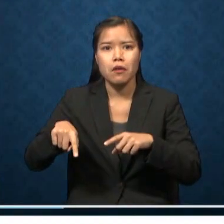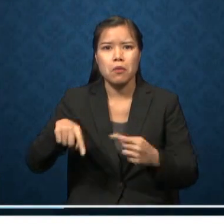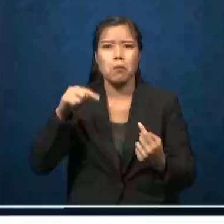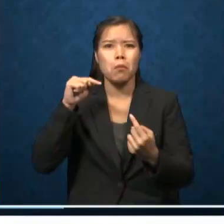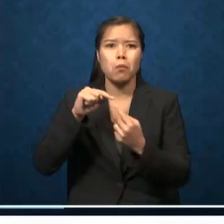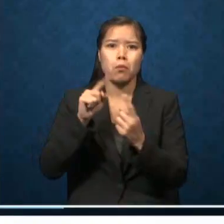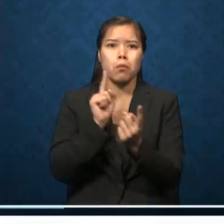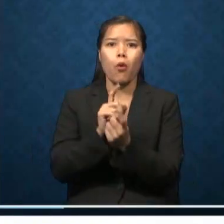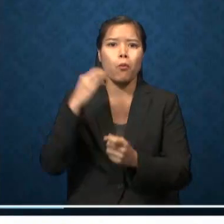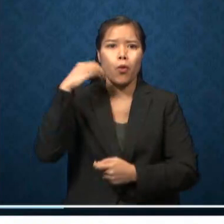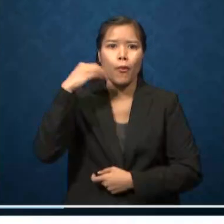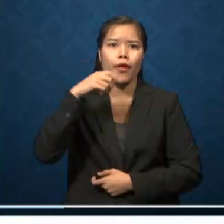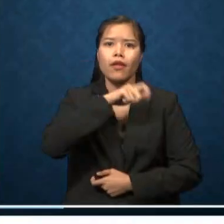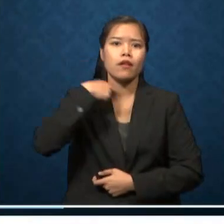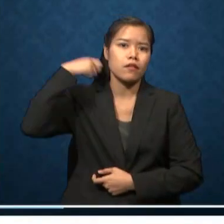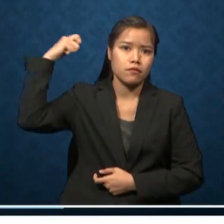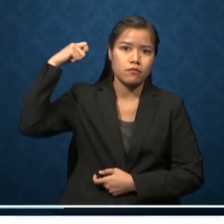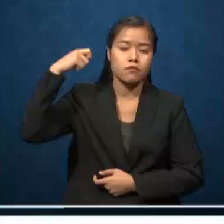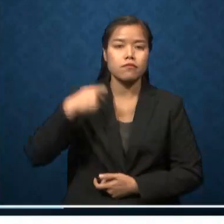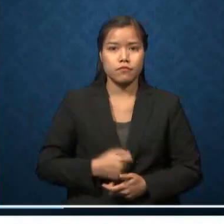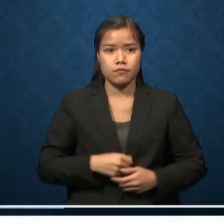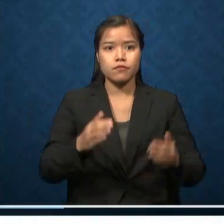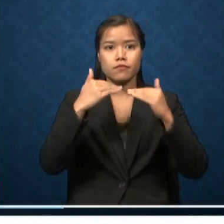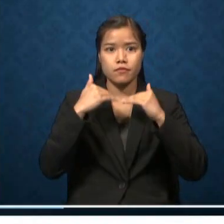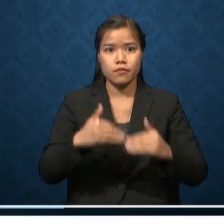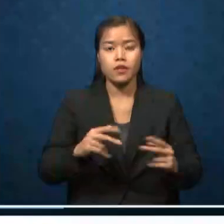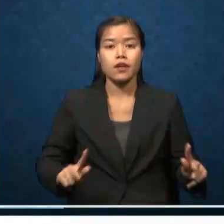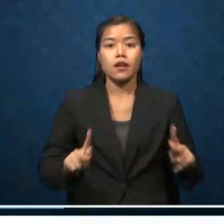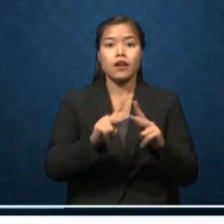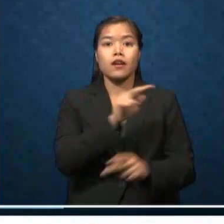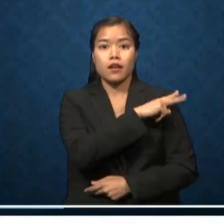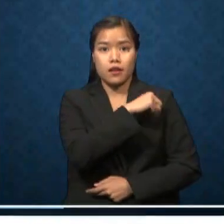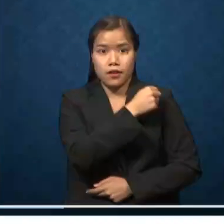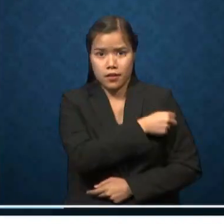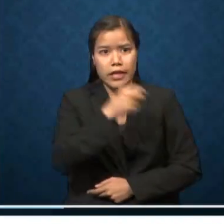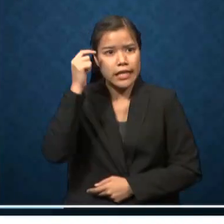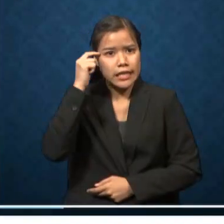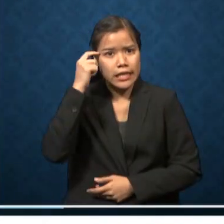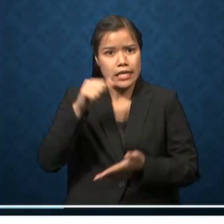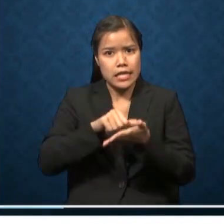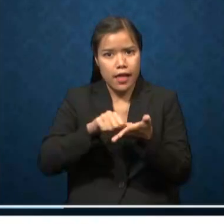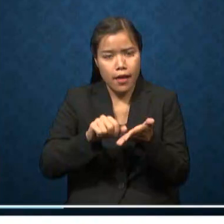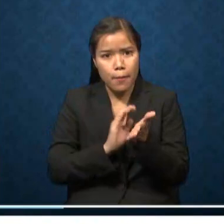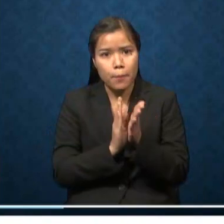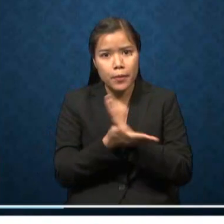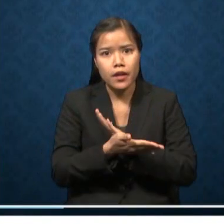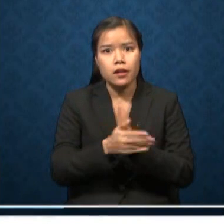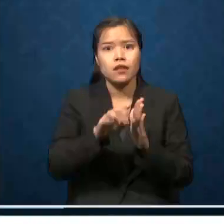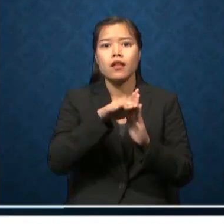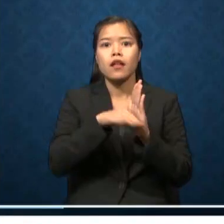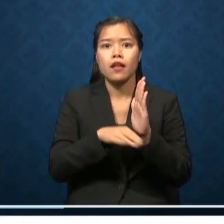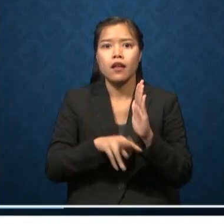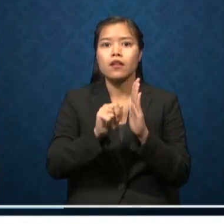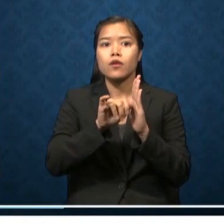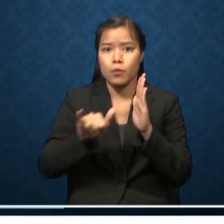นะคะต่อเลยค่ะกระทรวงสาธารณสุขจึงทำการบูรณาการนะคะเข้าไปในนโยบายและทิศทางของกระทรวง